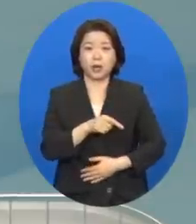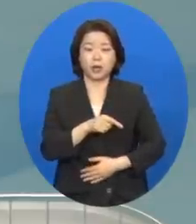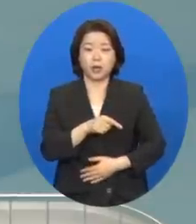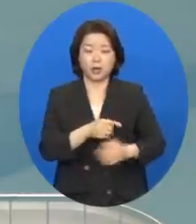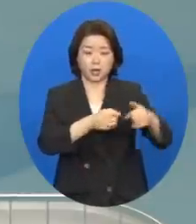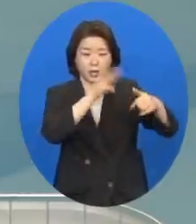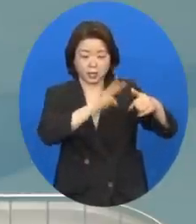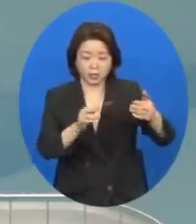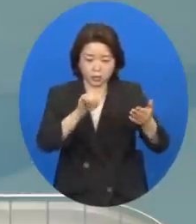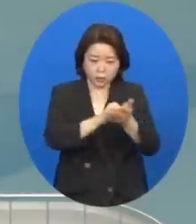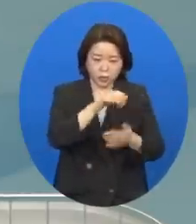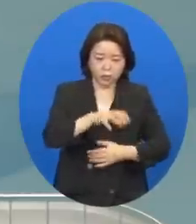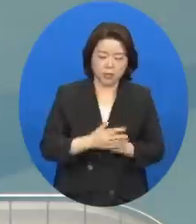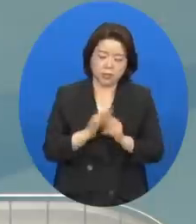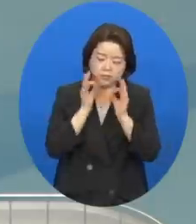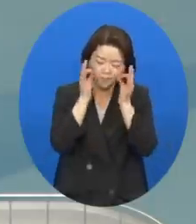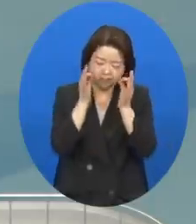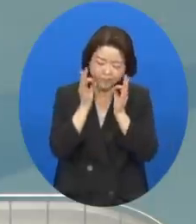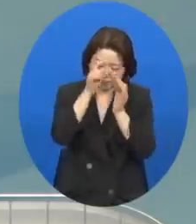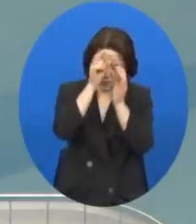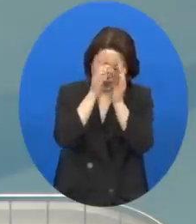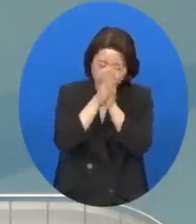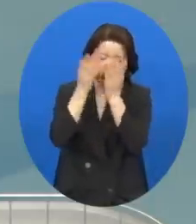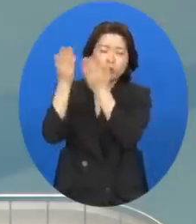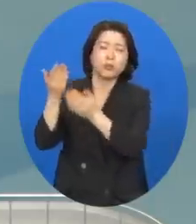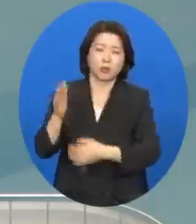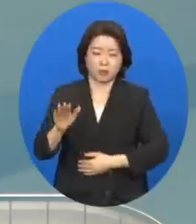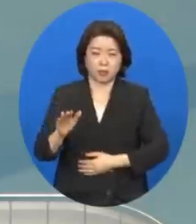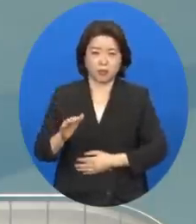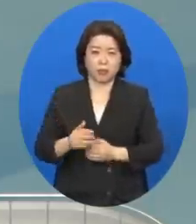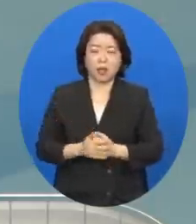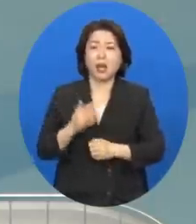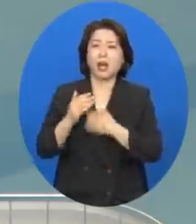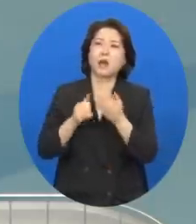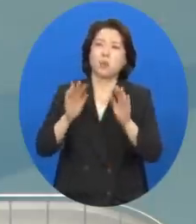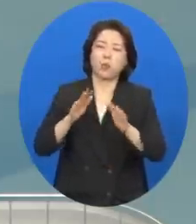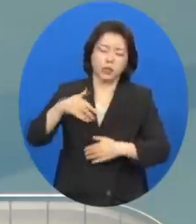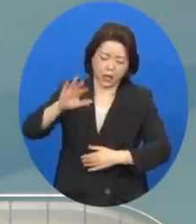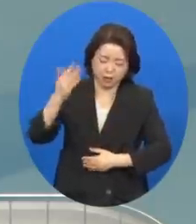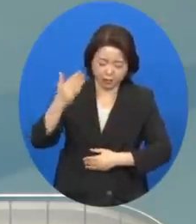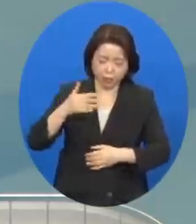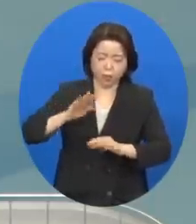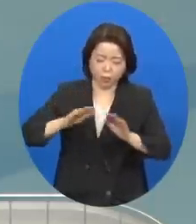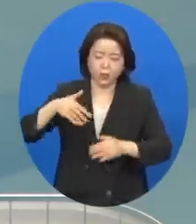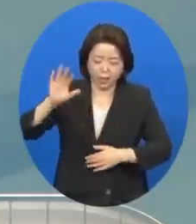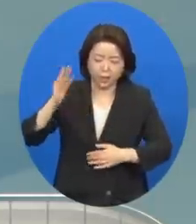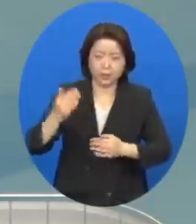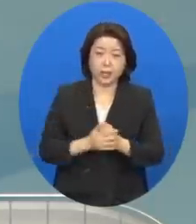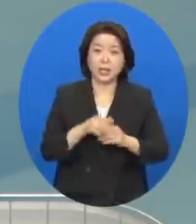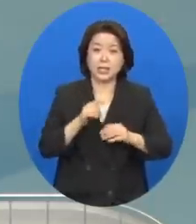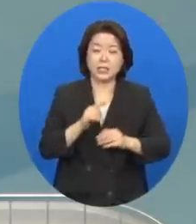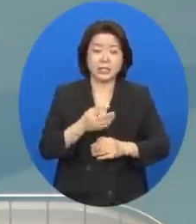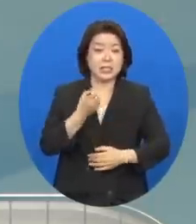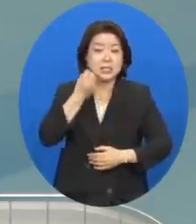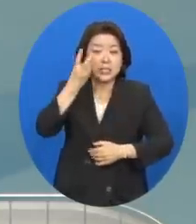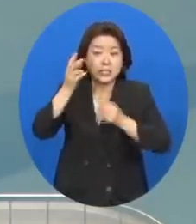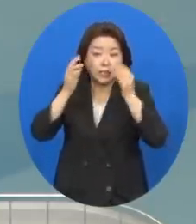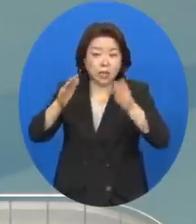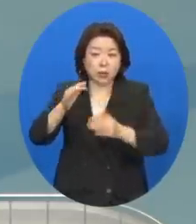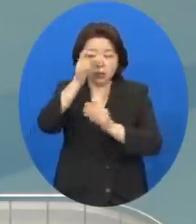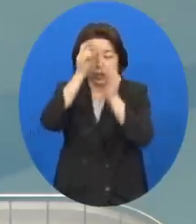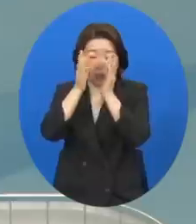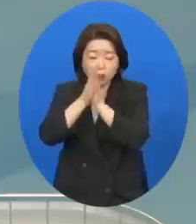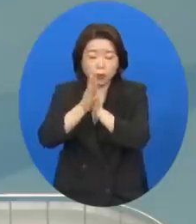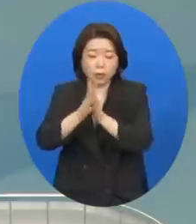인천공항에서 얼마나 하나님께 간절히 기도했는지 몰라요. 하나님 오늘 가야 됩니다. 지금 2개월 동안 기도하고 기다리고